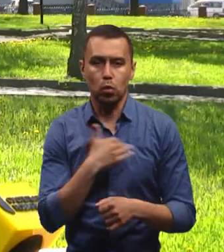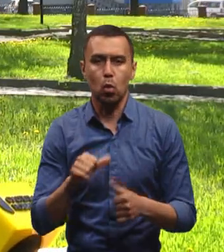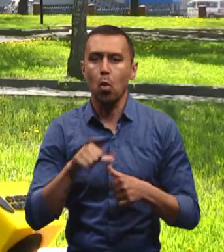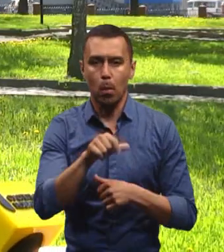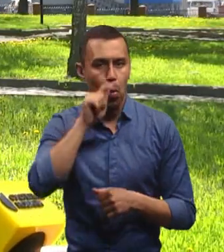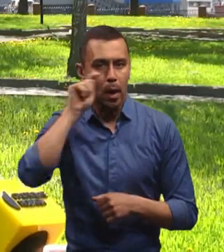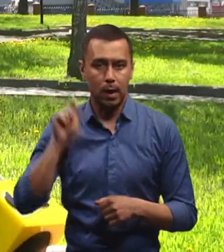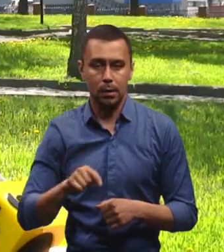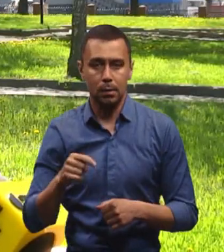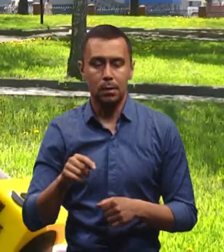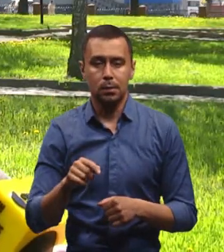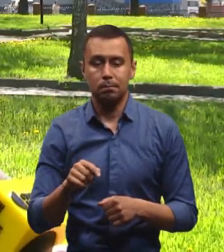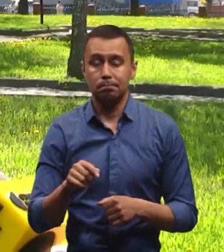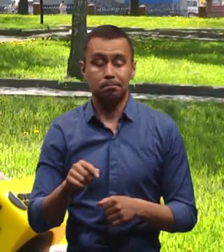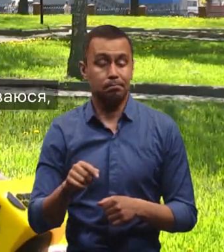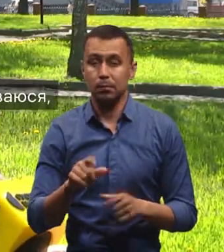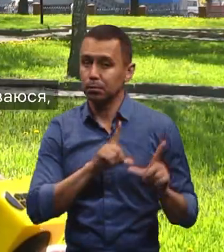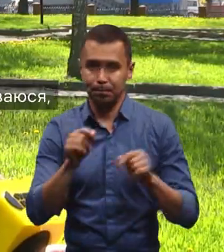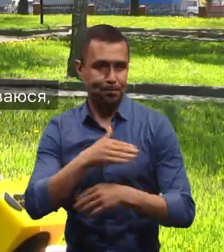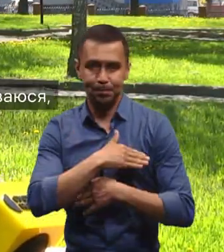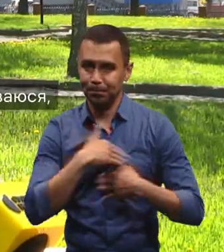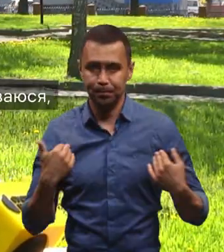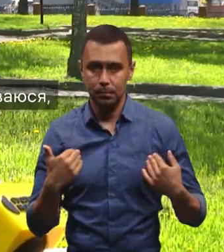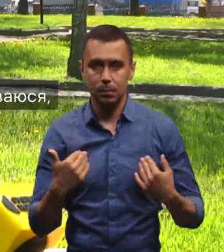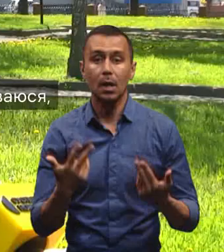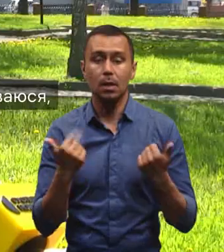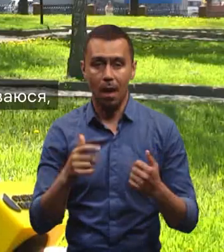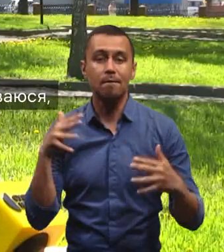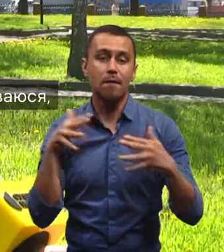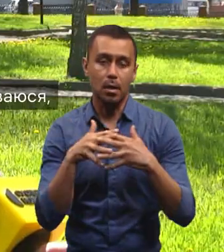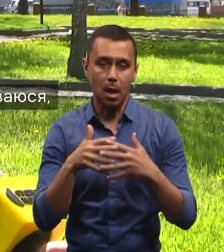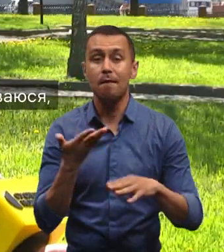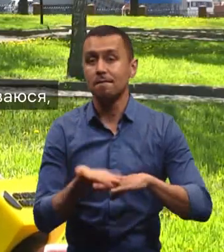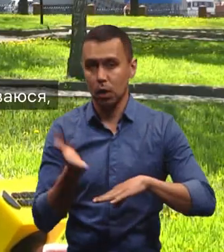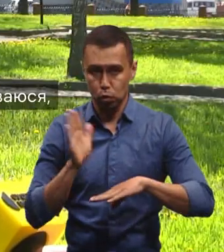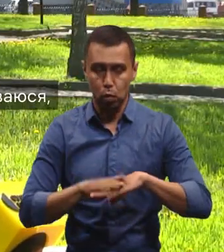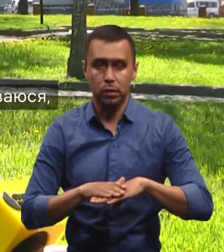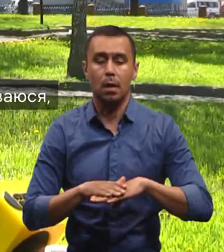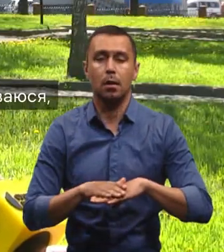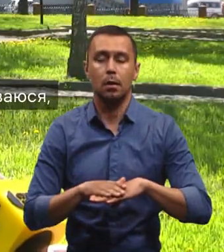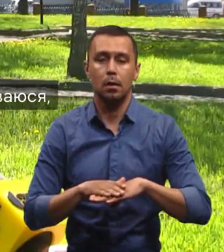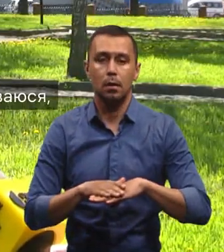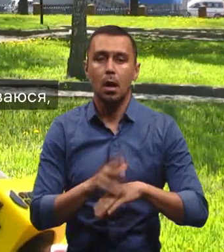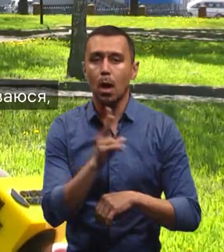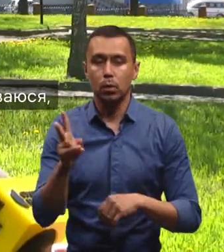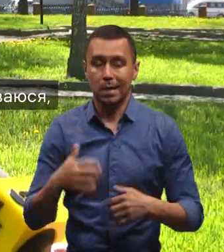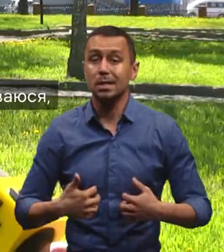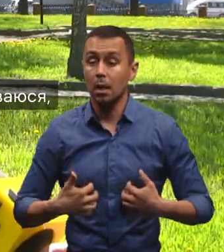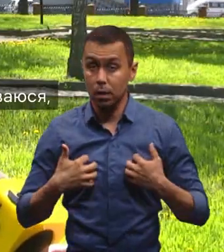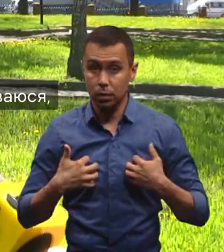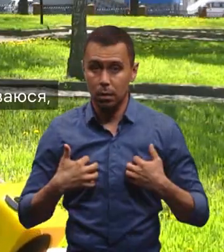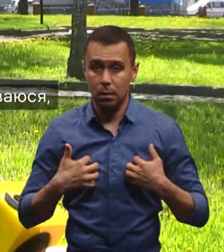Украины, и ни за что не уеду. Да, война сложна, кому-то